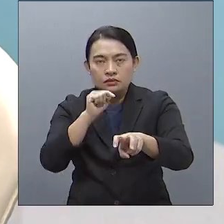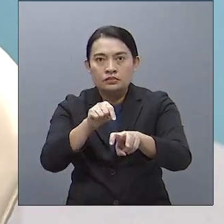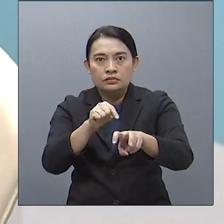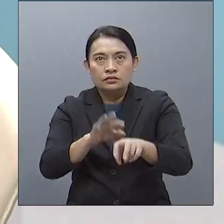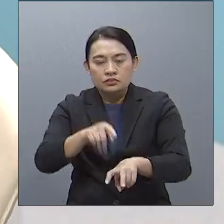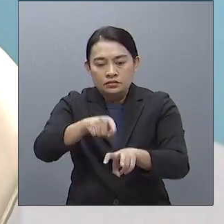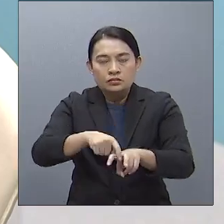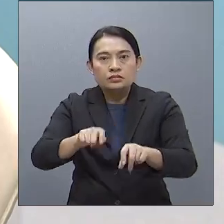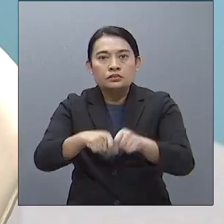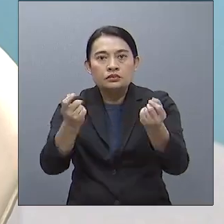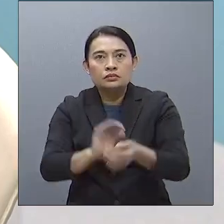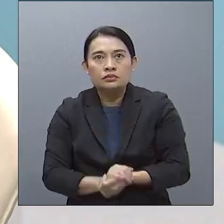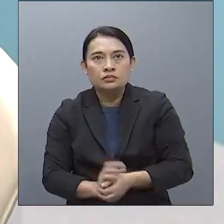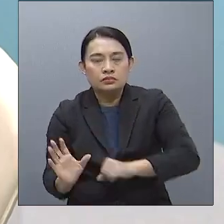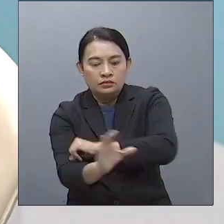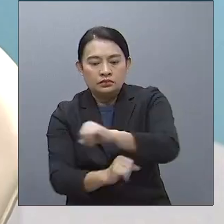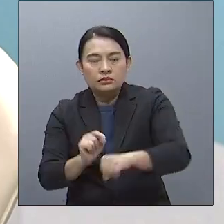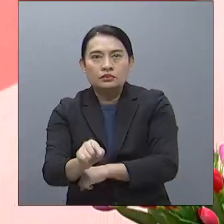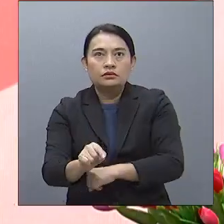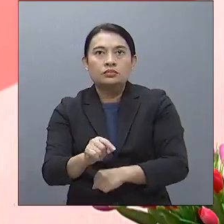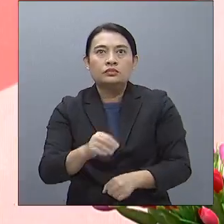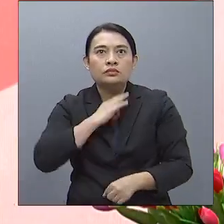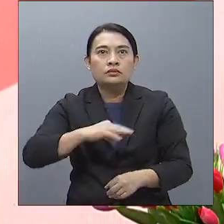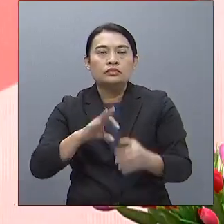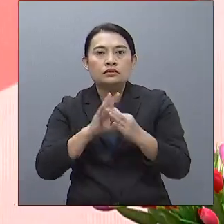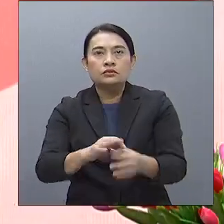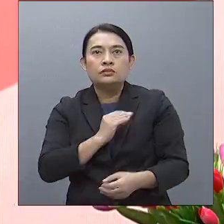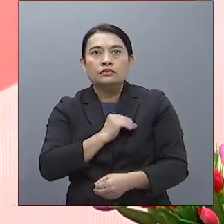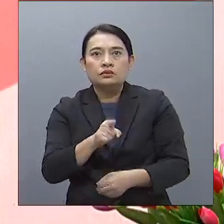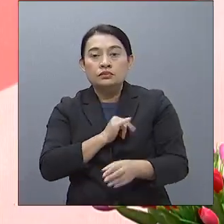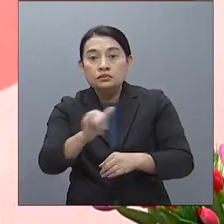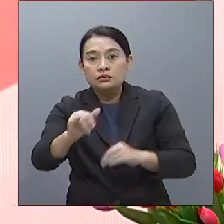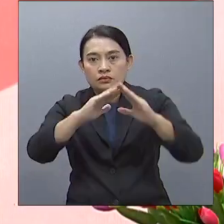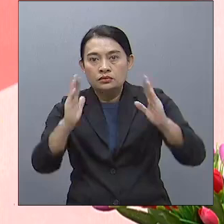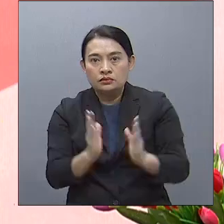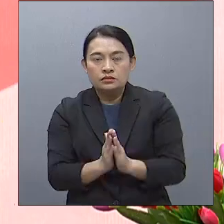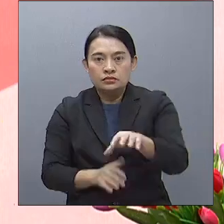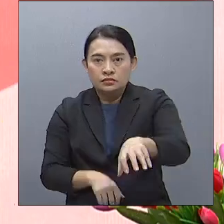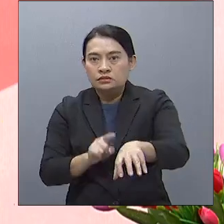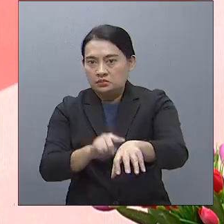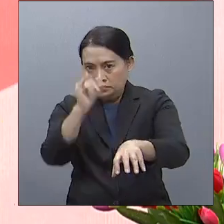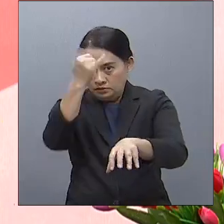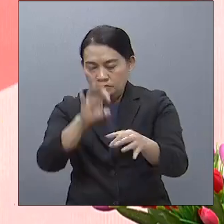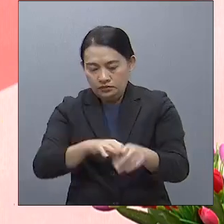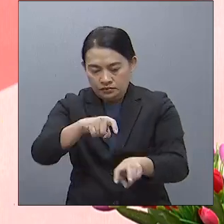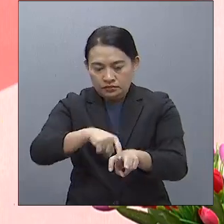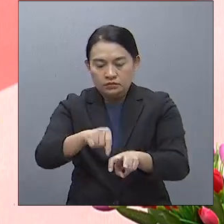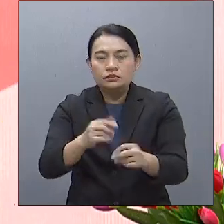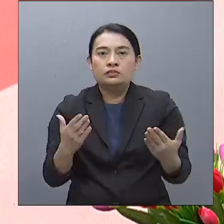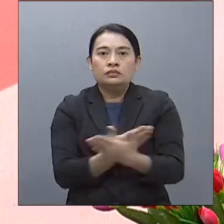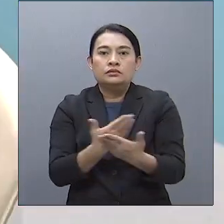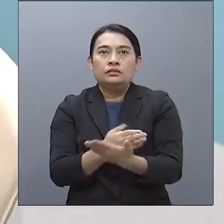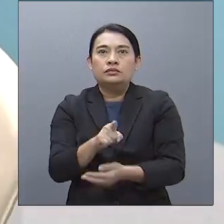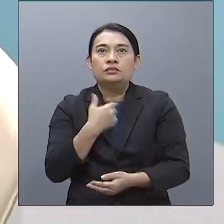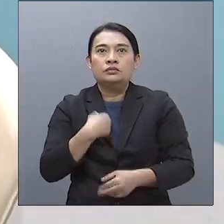จะขาดแล้วก็กลัวโดนขโมยด้วย เออถ้าไปวัดเนี่ยไปวัดให้ผมว่ามีเทิร์นแน่ๆมีการแลกเปลี่ยนบุญกัน แลกเปลี่ยนบุญกัน